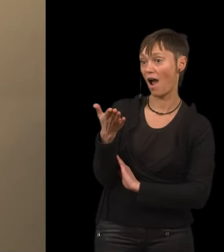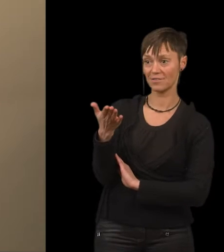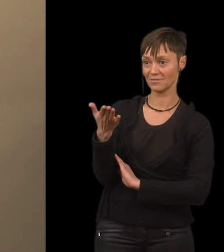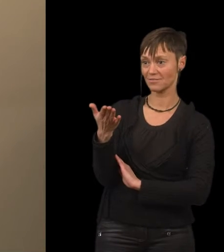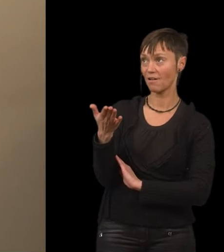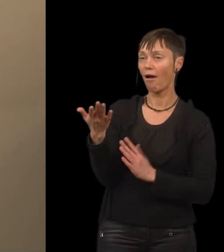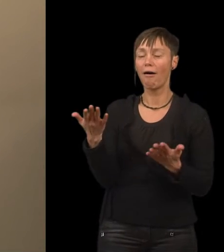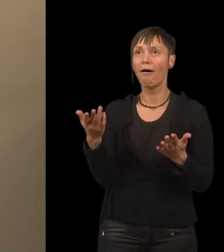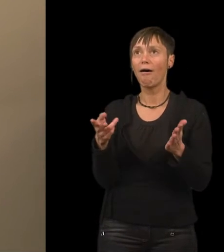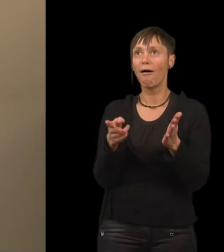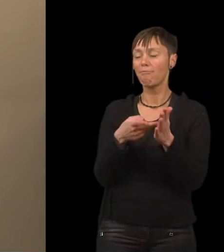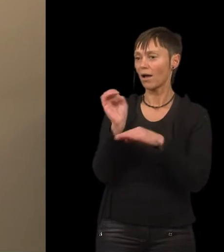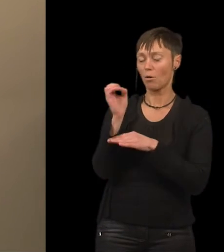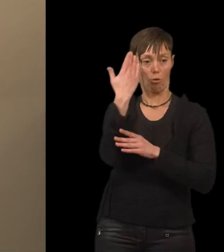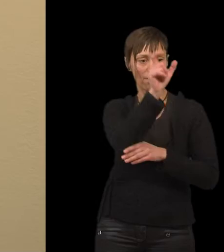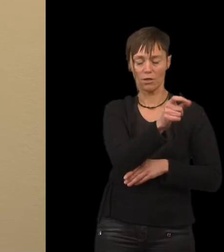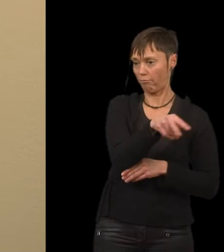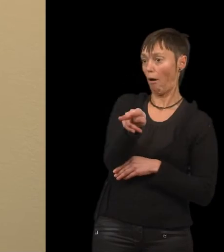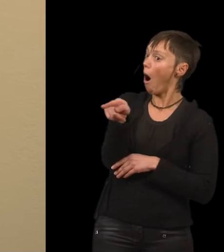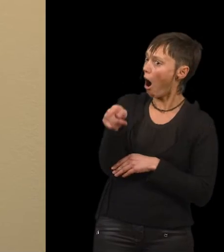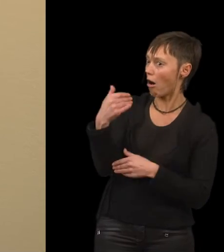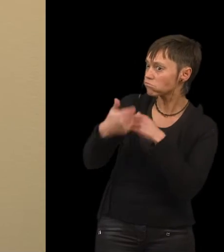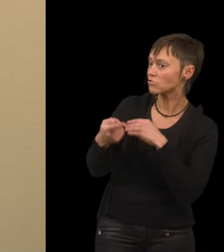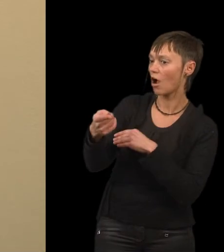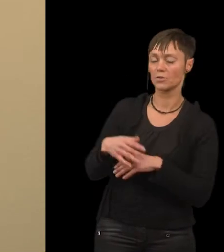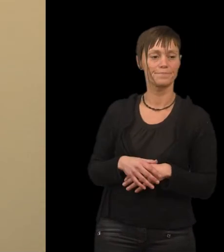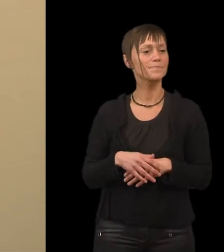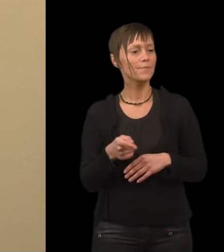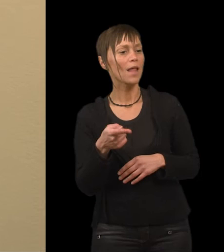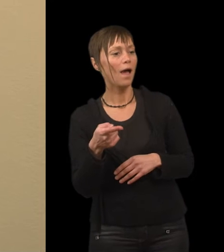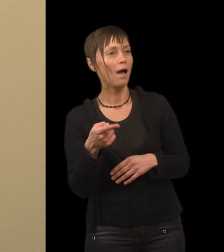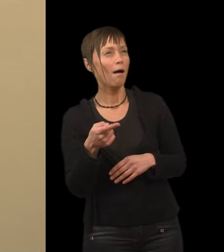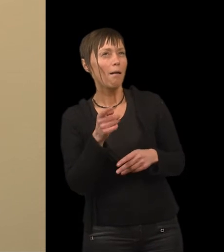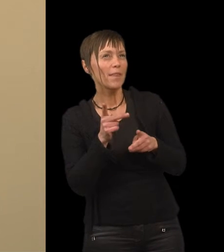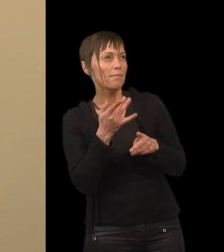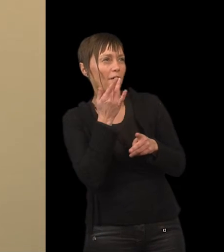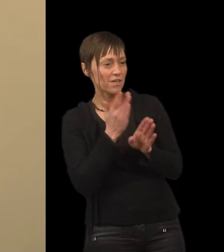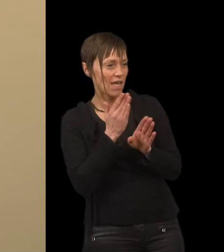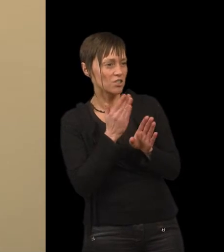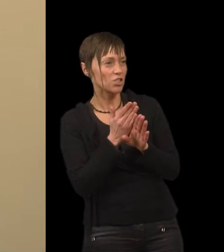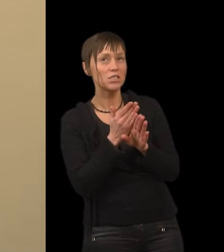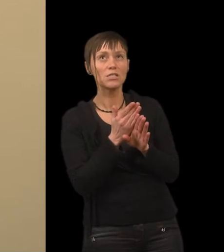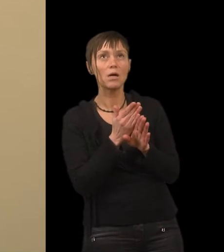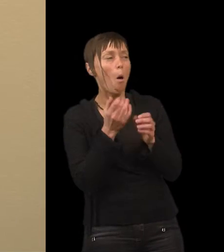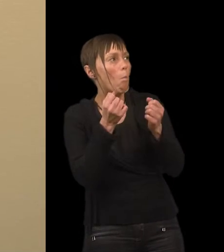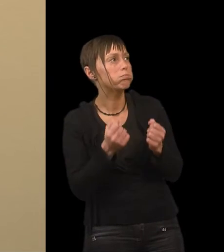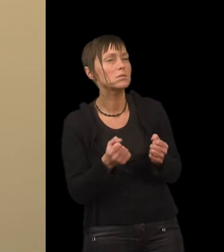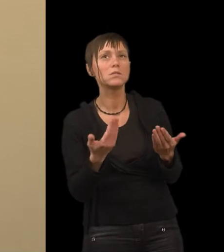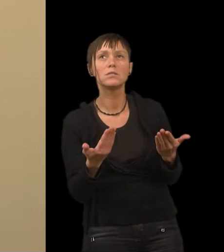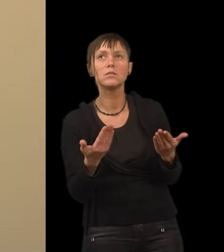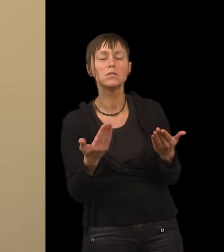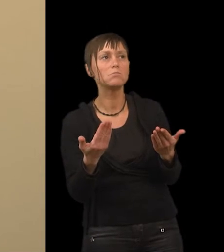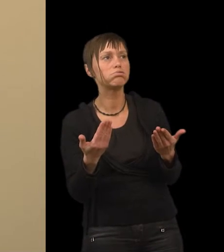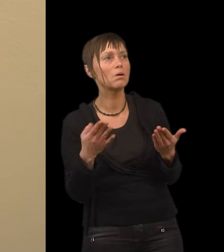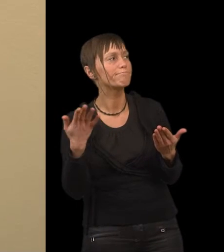où oh, bah, les autres ils disent oh, c'est lui, il a de la chance. Les moments où il veut cacher sa coquille, peut-être qu'il aurait pu avoir